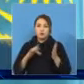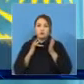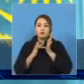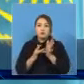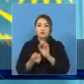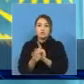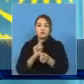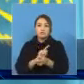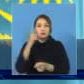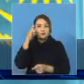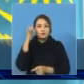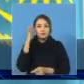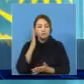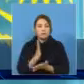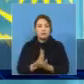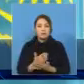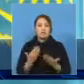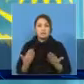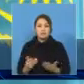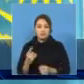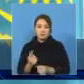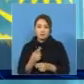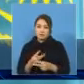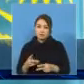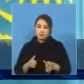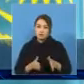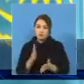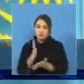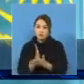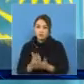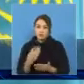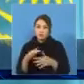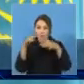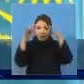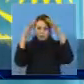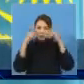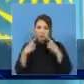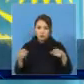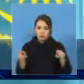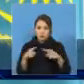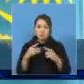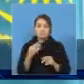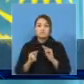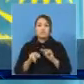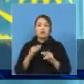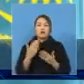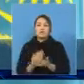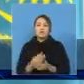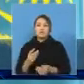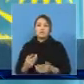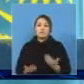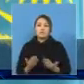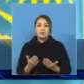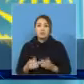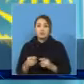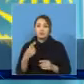деген ойымыз бар. Ол енді бірнеше жоба бар. Біреуі ашық аспан астындағы музей есебінде жасау, немесе өз